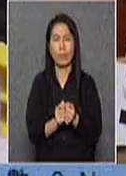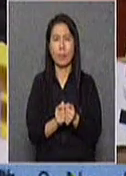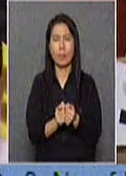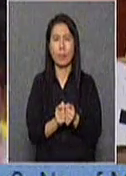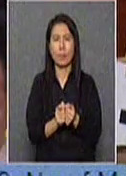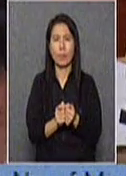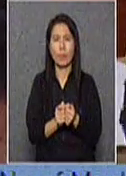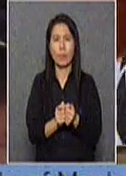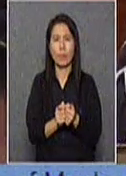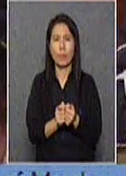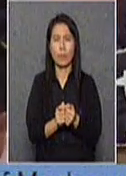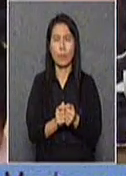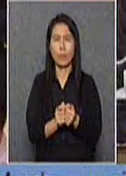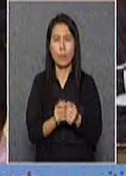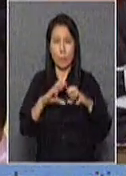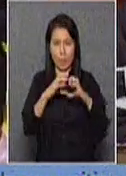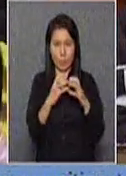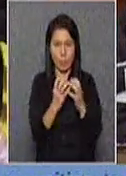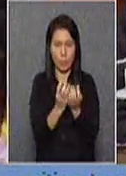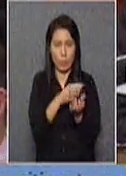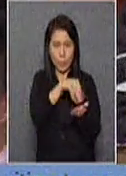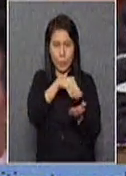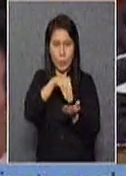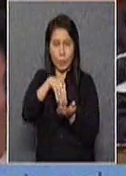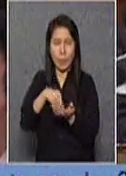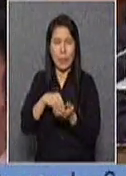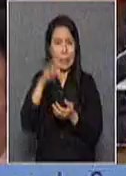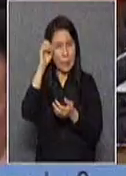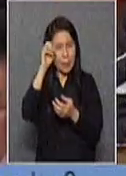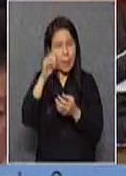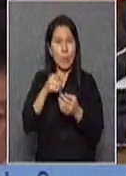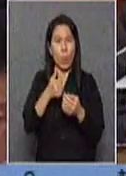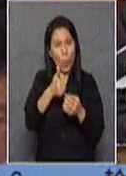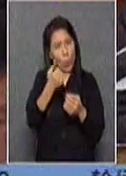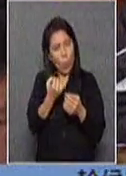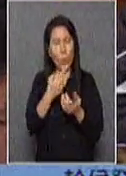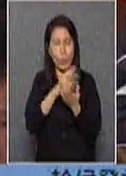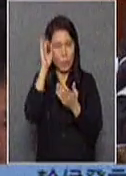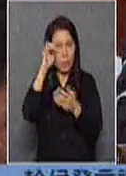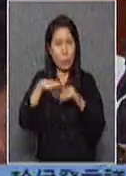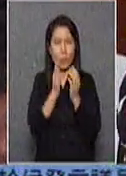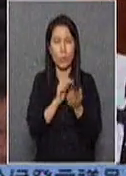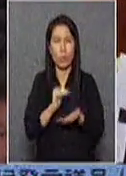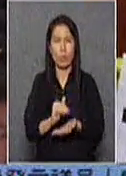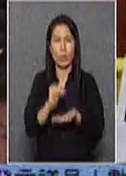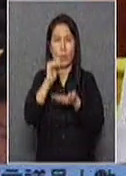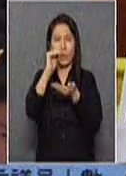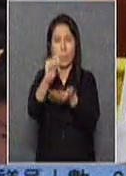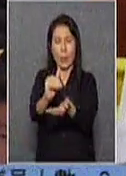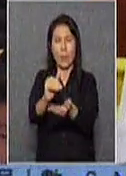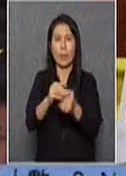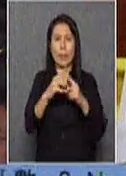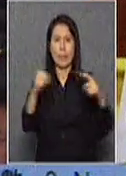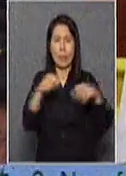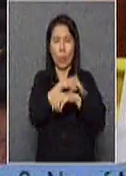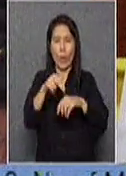自將他那個組織收集到的正反意見呢是呈交遞交給這個的城規